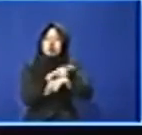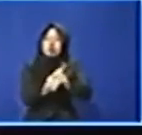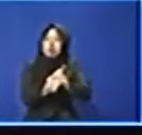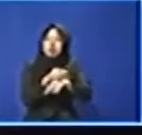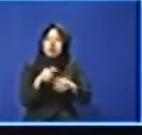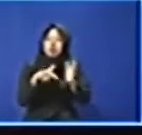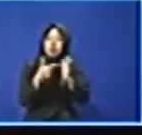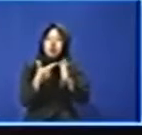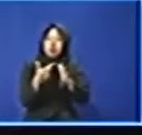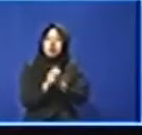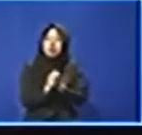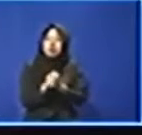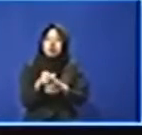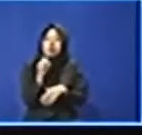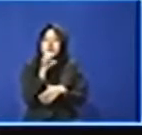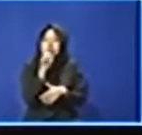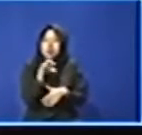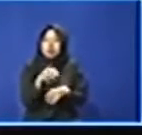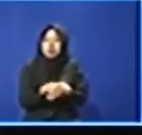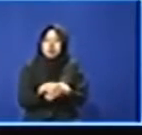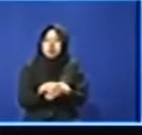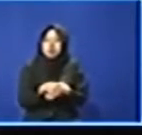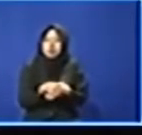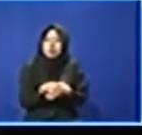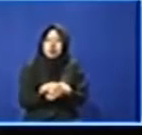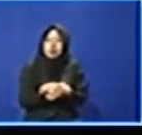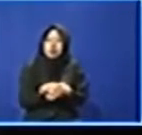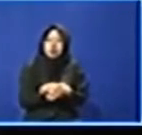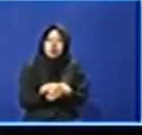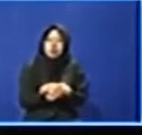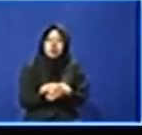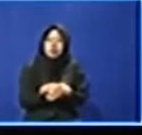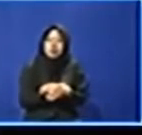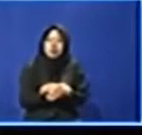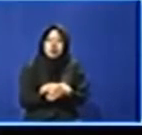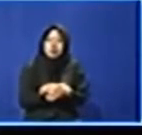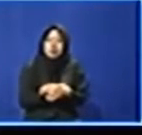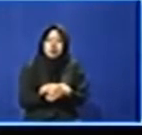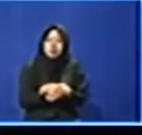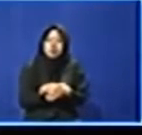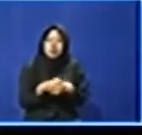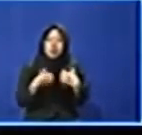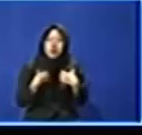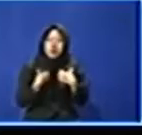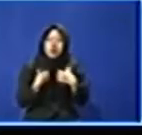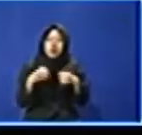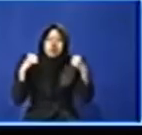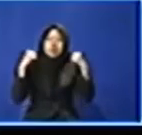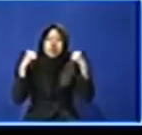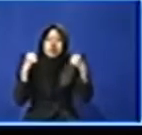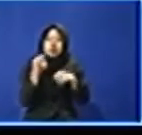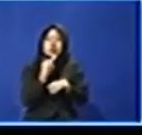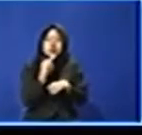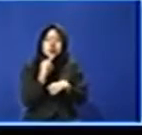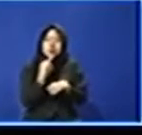uang tapi lo otomotif memang kita harus pergi sertifikasi yang tersuai dengan Kementerian Kesehatan lebih tegas kesehatan